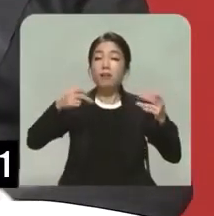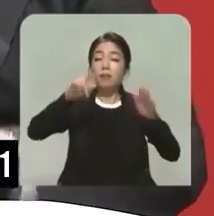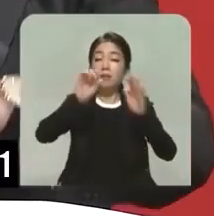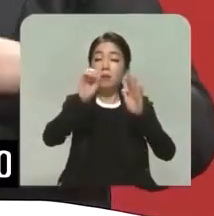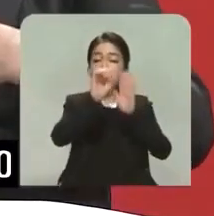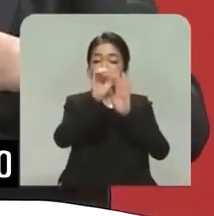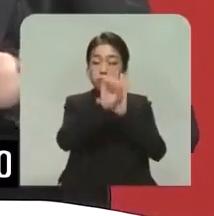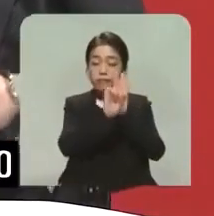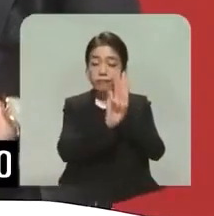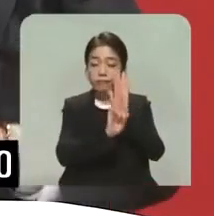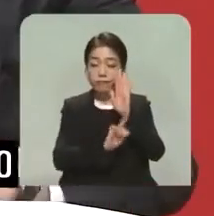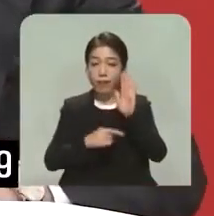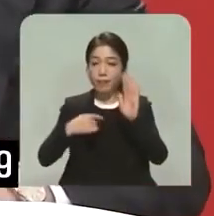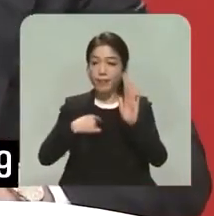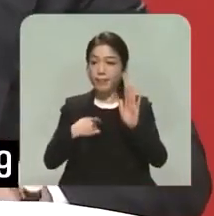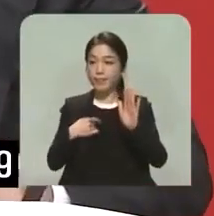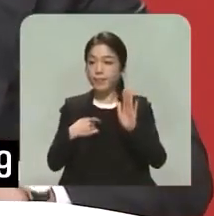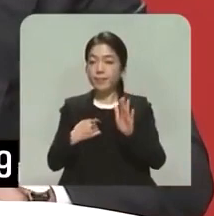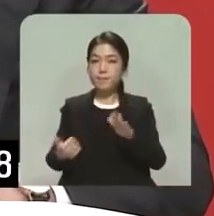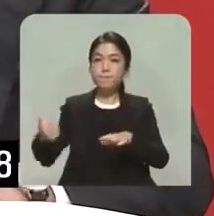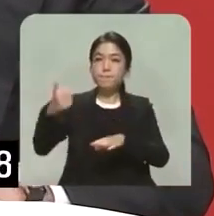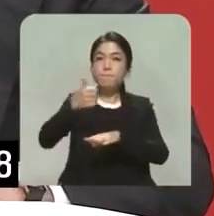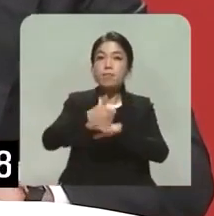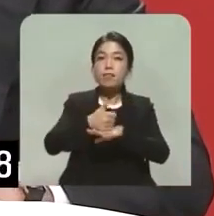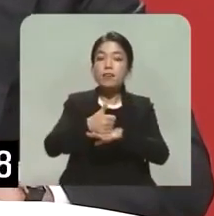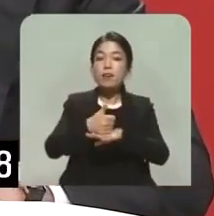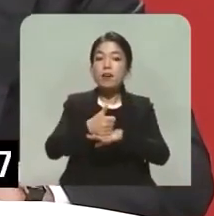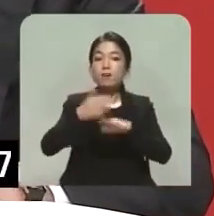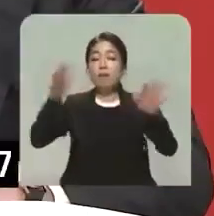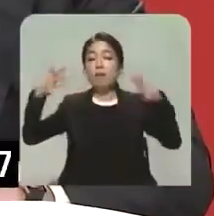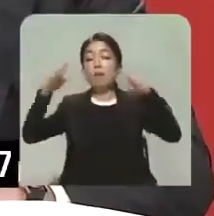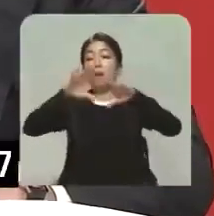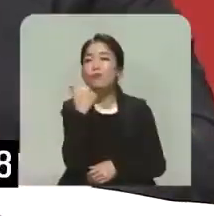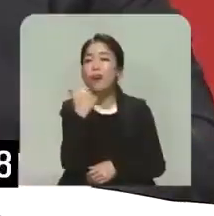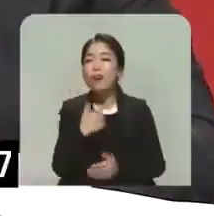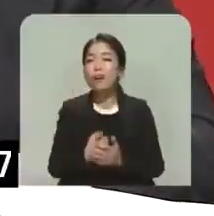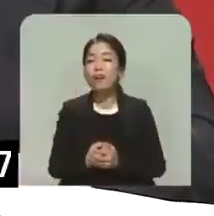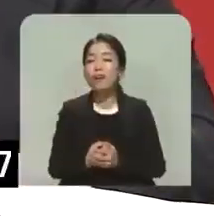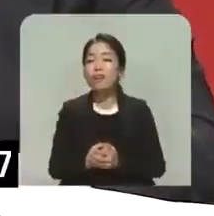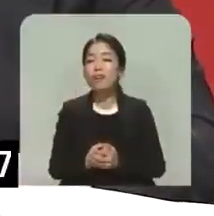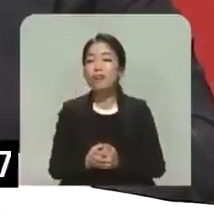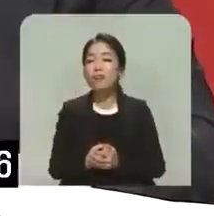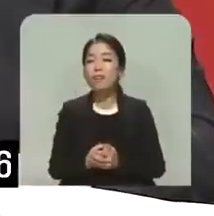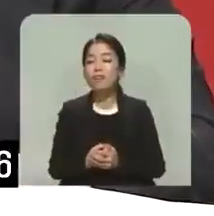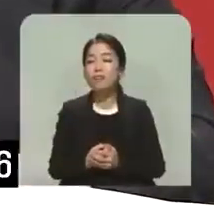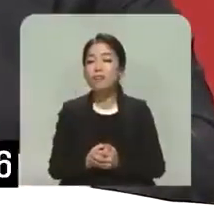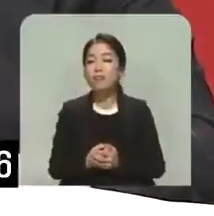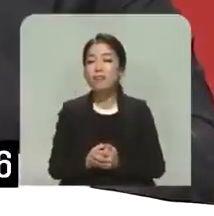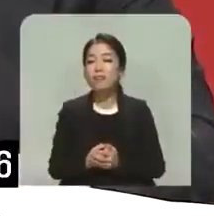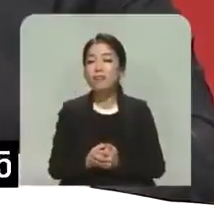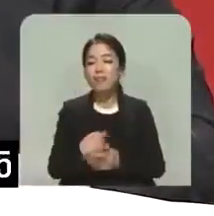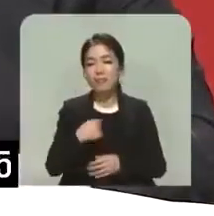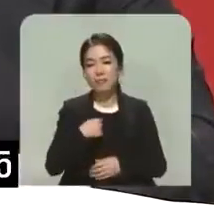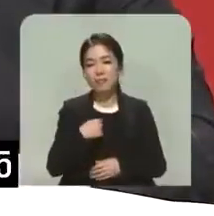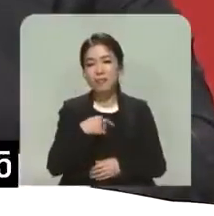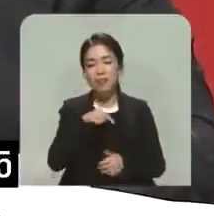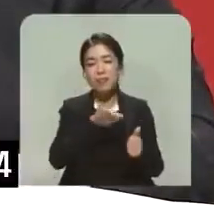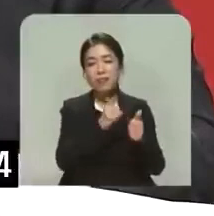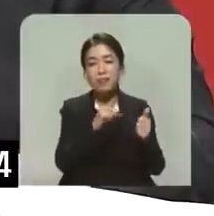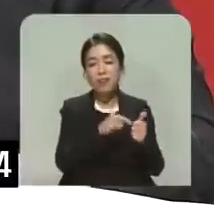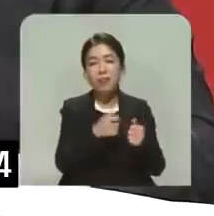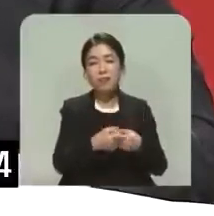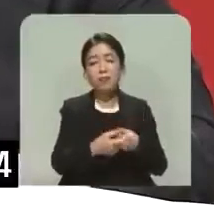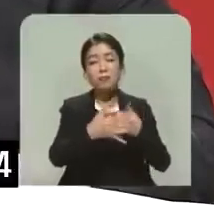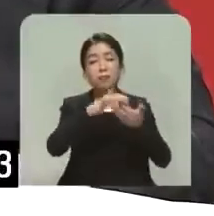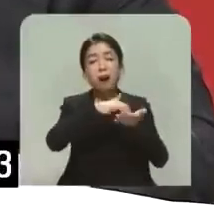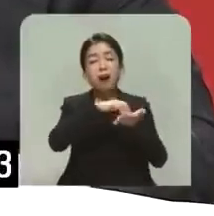돼도 내가 가면 정법이 가면 칼바람이 멈추고 봄날씨가 된다. 제가 그때도 예. 이분이 올린 게 한